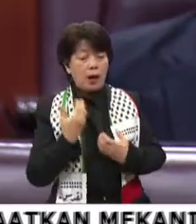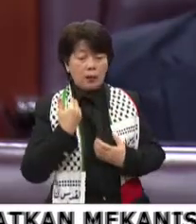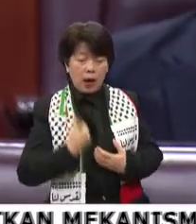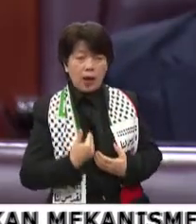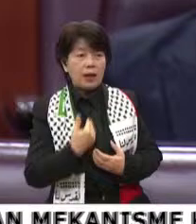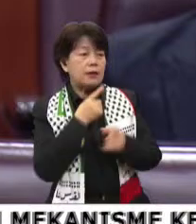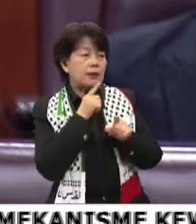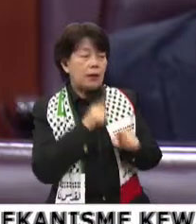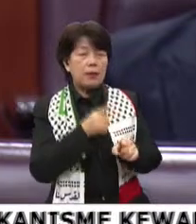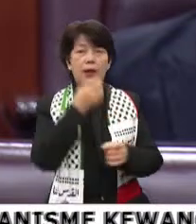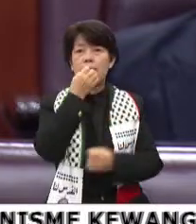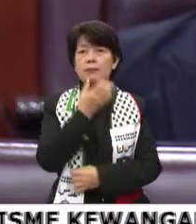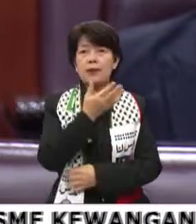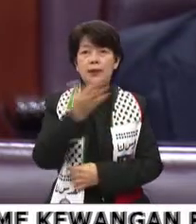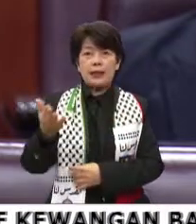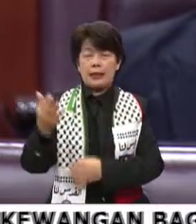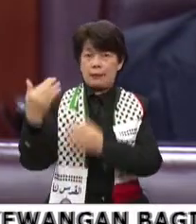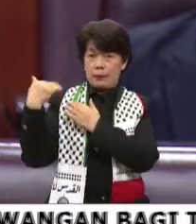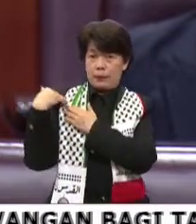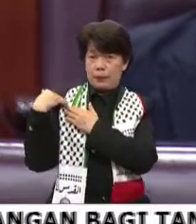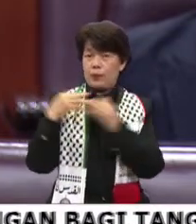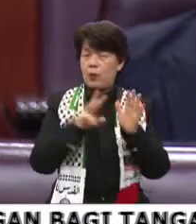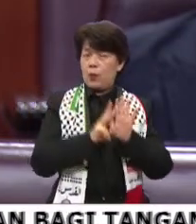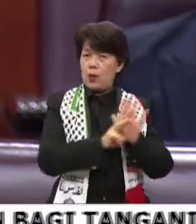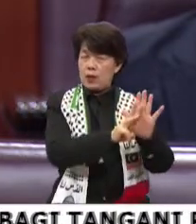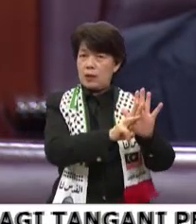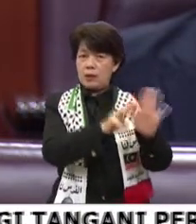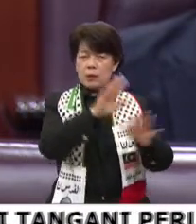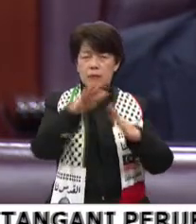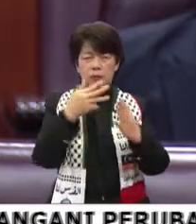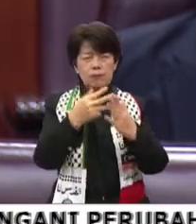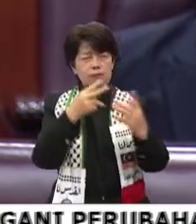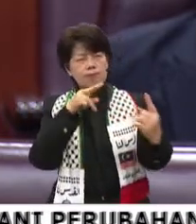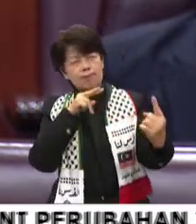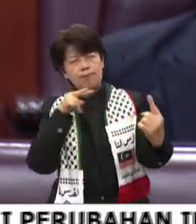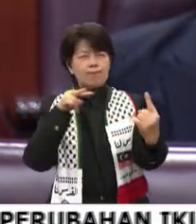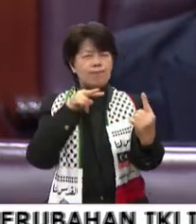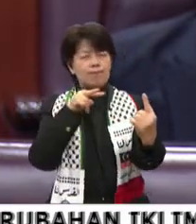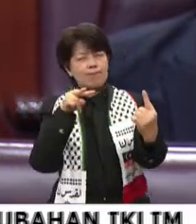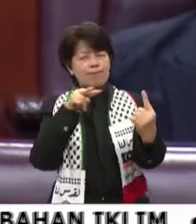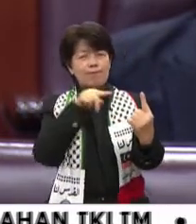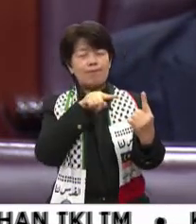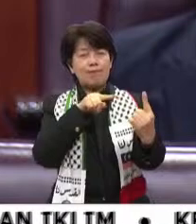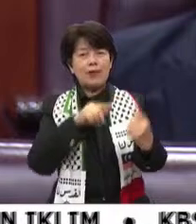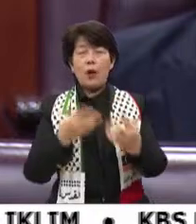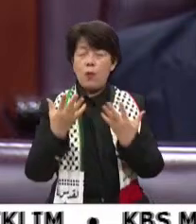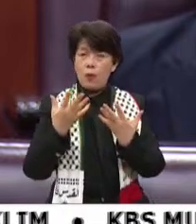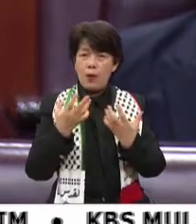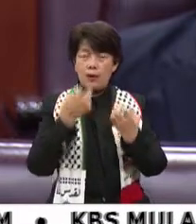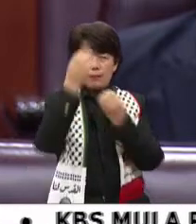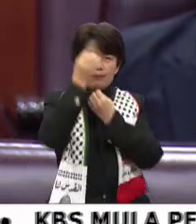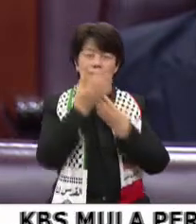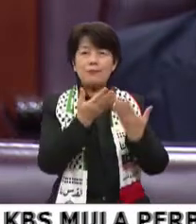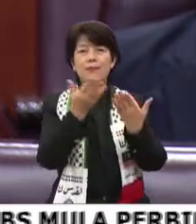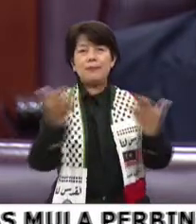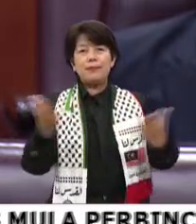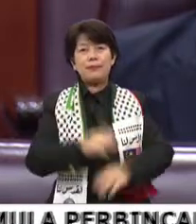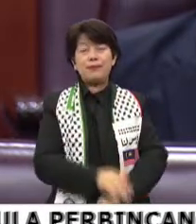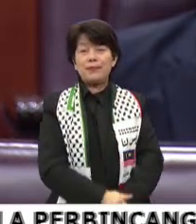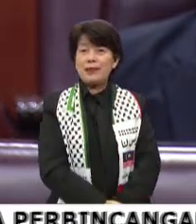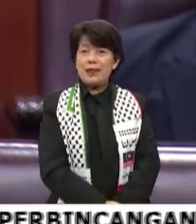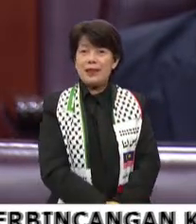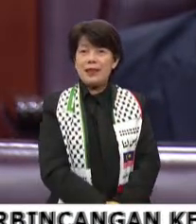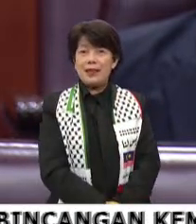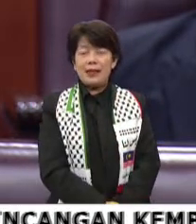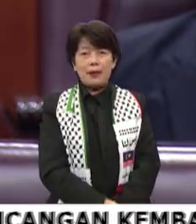satu jawapan yang mewakili pandangan umum dan saya telah ingin memaklumkan kepada